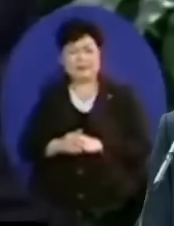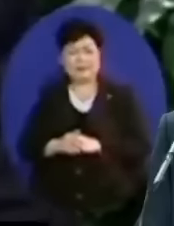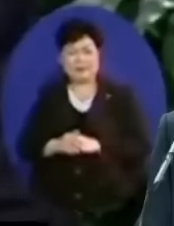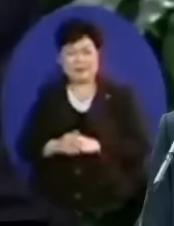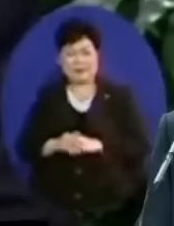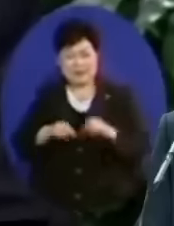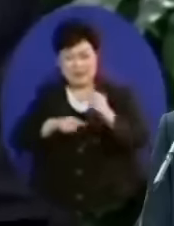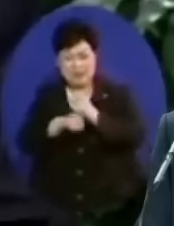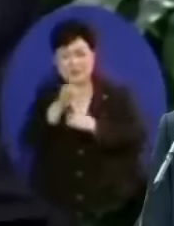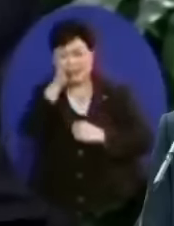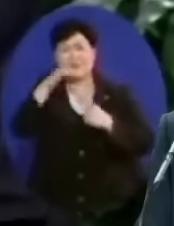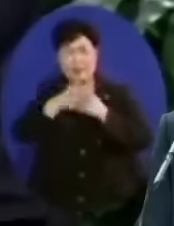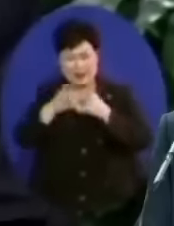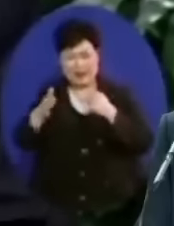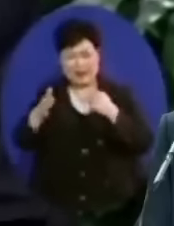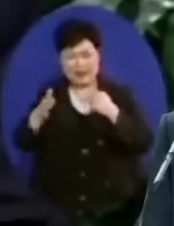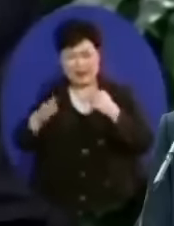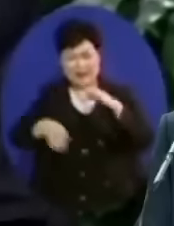이유가 있어서 그렇다.